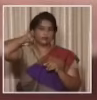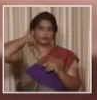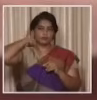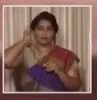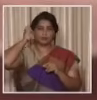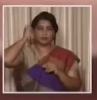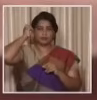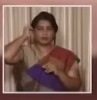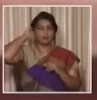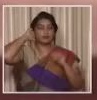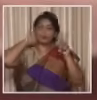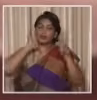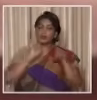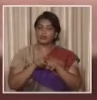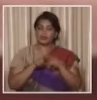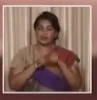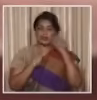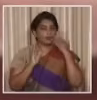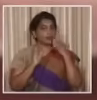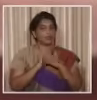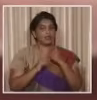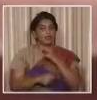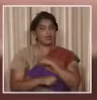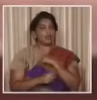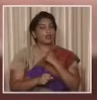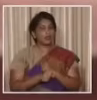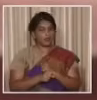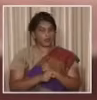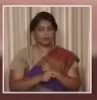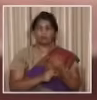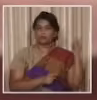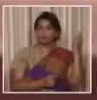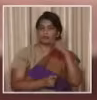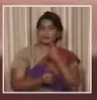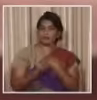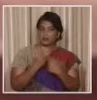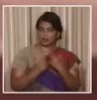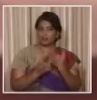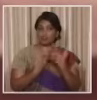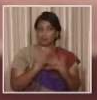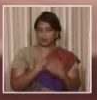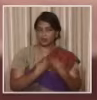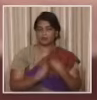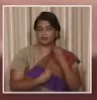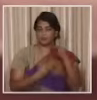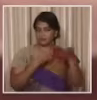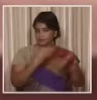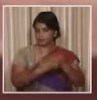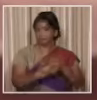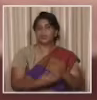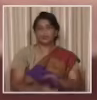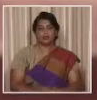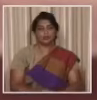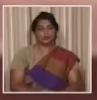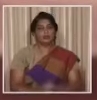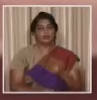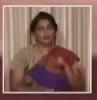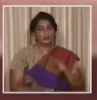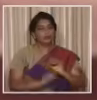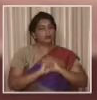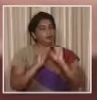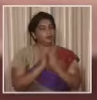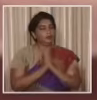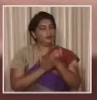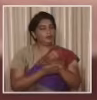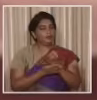සභාගත කරනවා. ඒ වගේම ඒකට අනුව ආණ්ඩුකාරතුමාගේ මේකට පරීක්ෂණයක් කරනවා. ඒ පිටපතත් මම සභාගත කරනවා. ගරු කතානායකතුමනි මේකට සියලුම